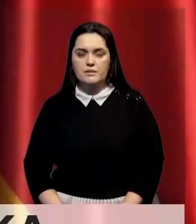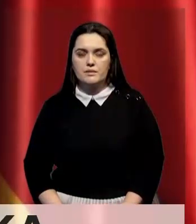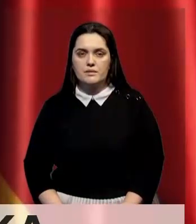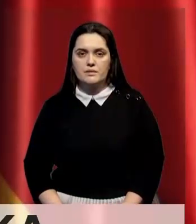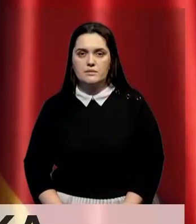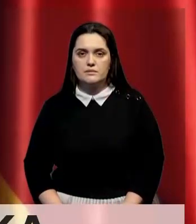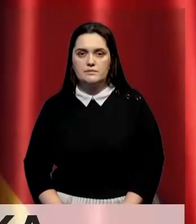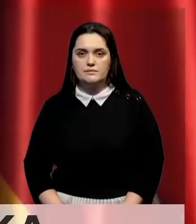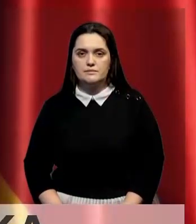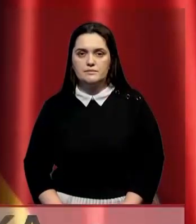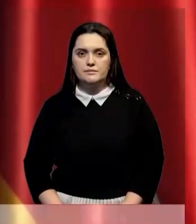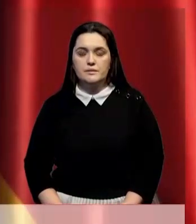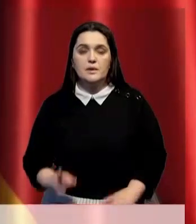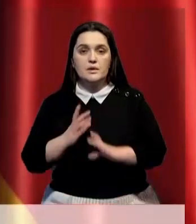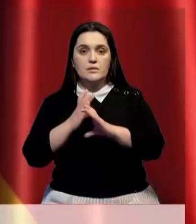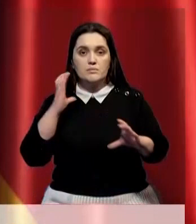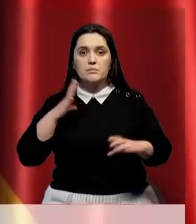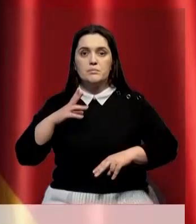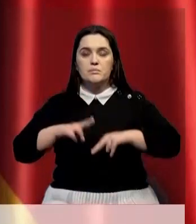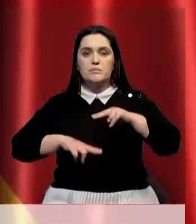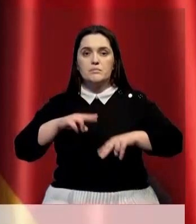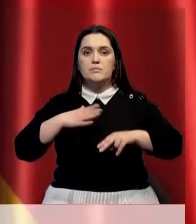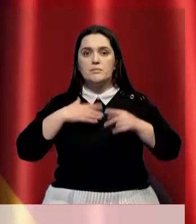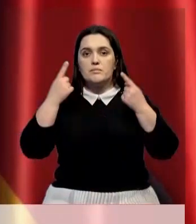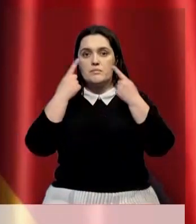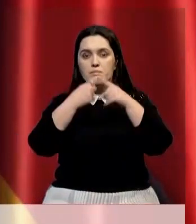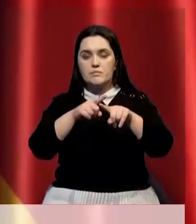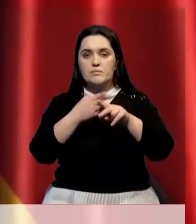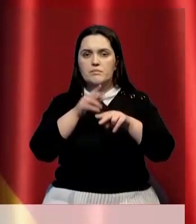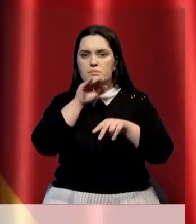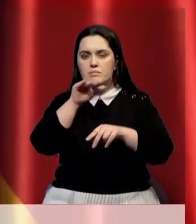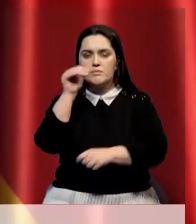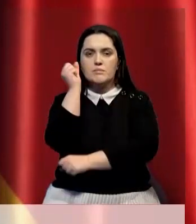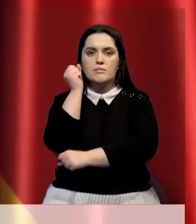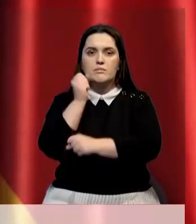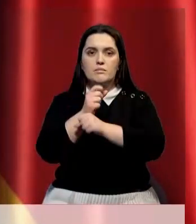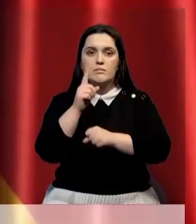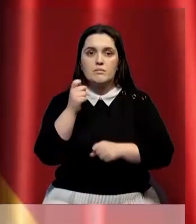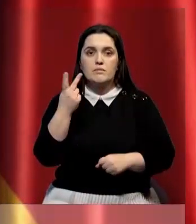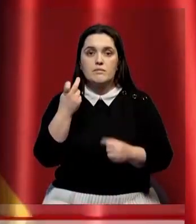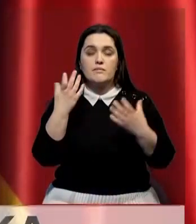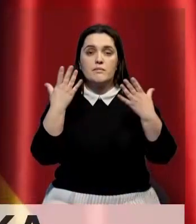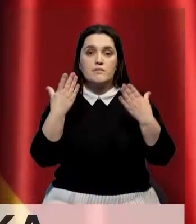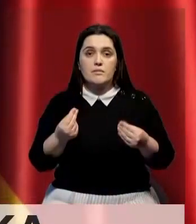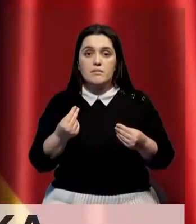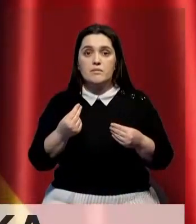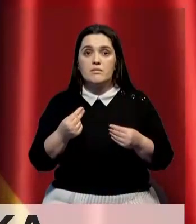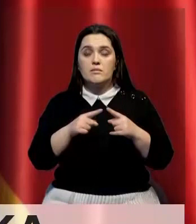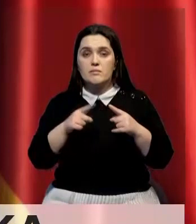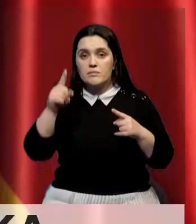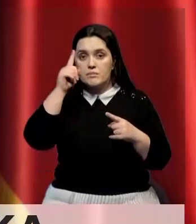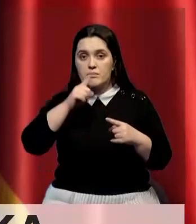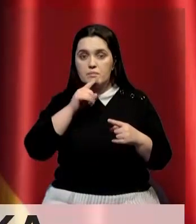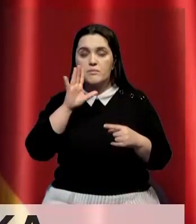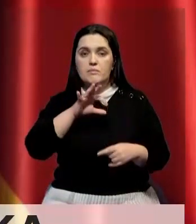Новые терминалы, необходимые трубопроводы, были построены нашими инженерами и квалифицированными рабочими меньше, чем за 200 дней. В ближайшие недели и месяцы будут